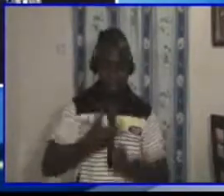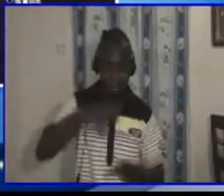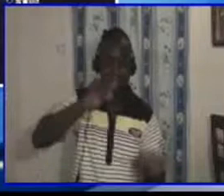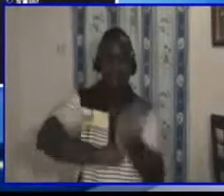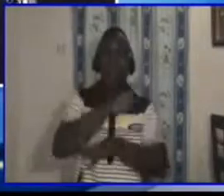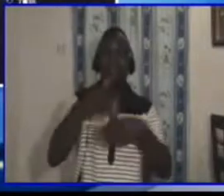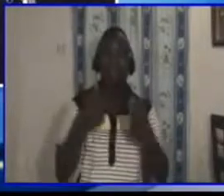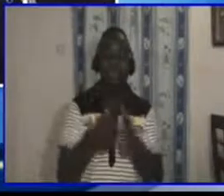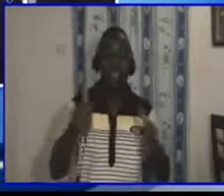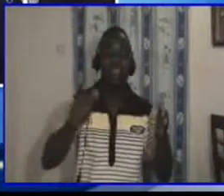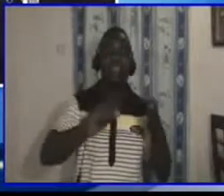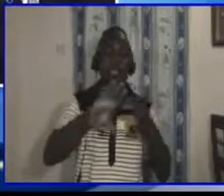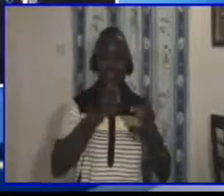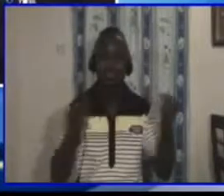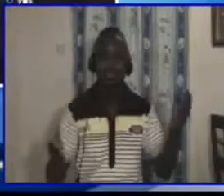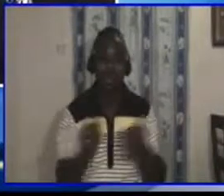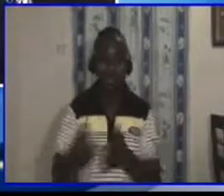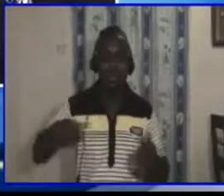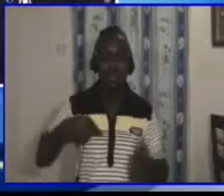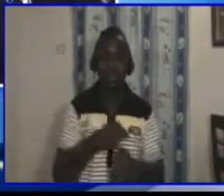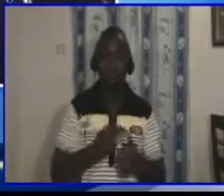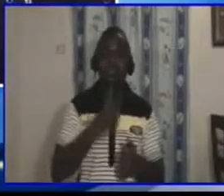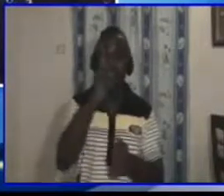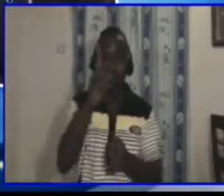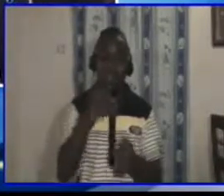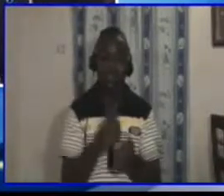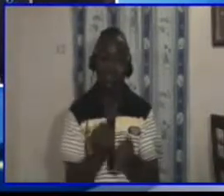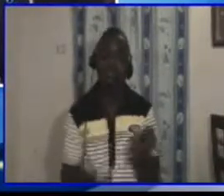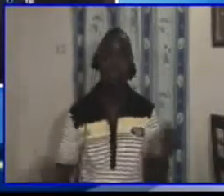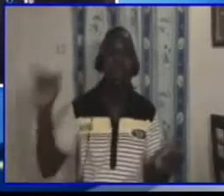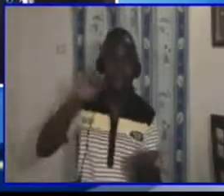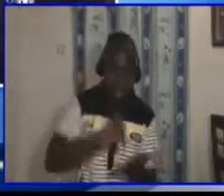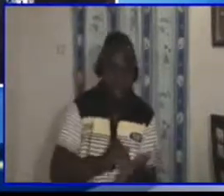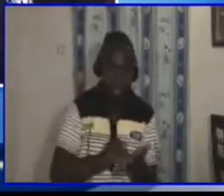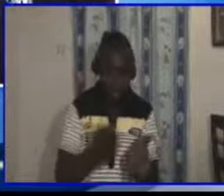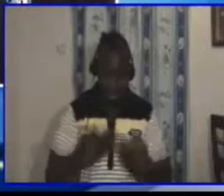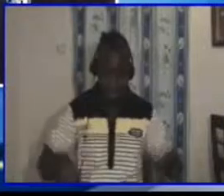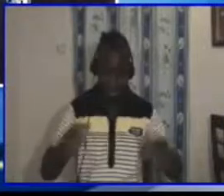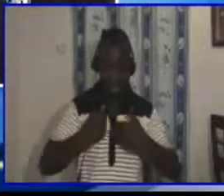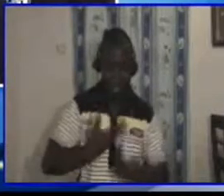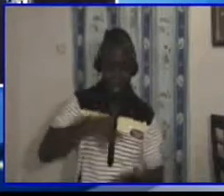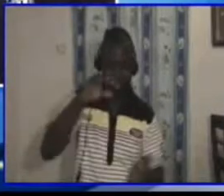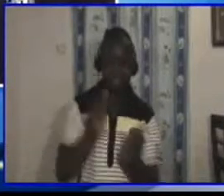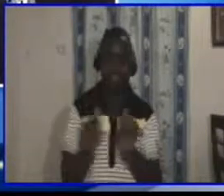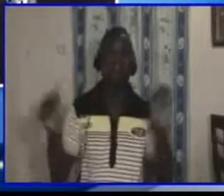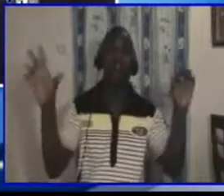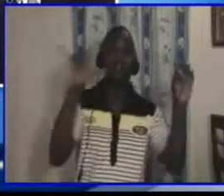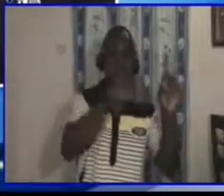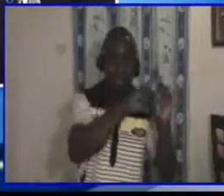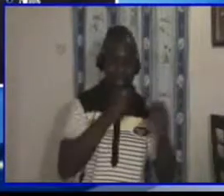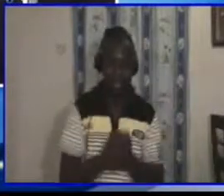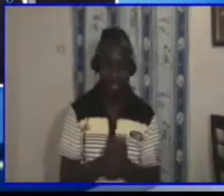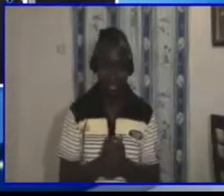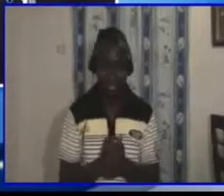come figlio di abramo ei è l'erede di tutte le cose e noi